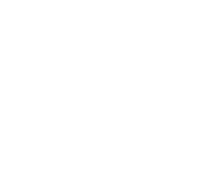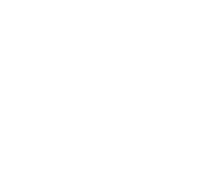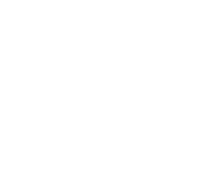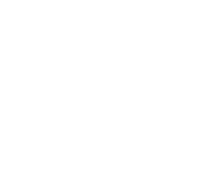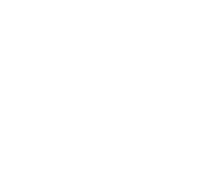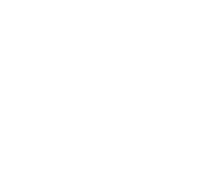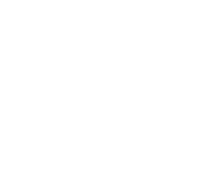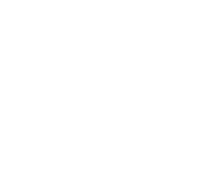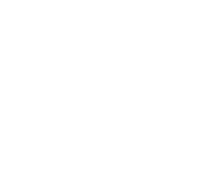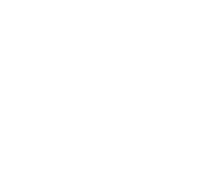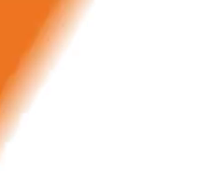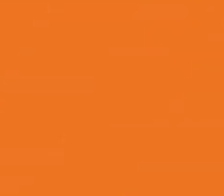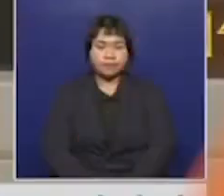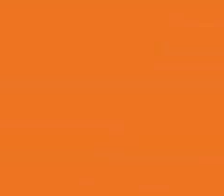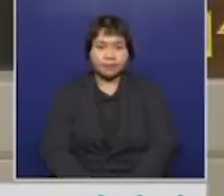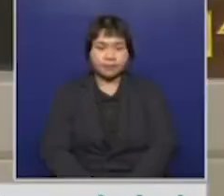แต่